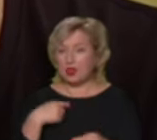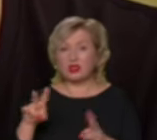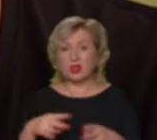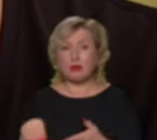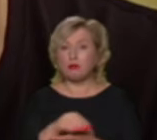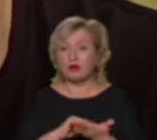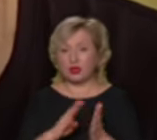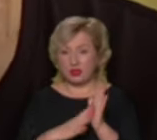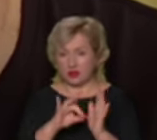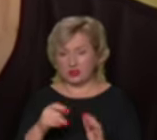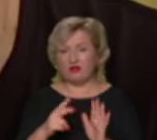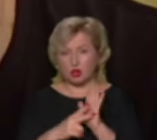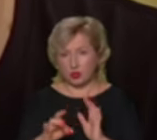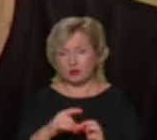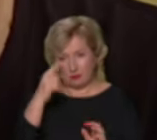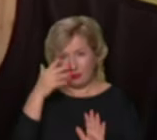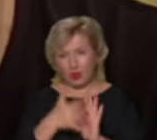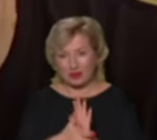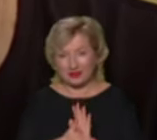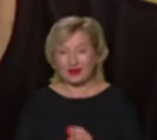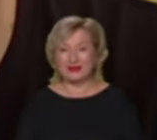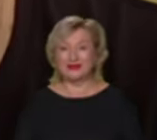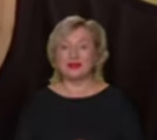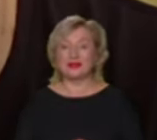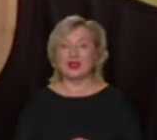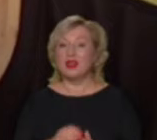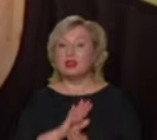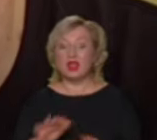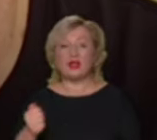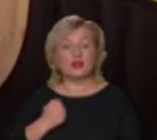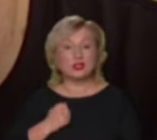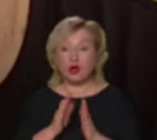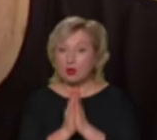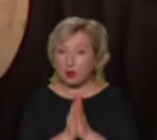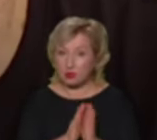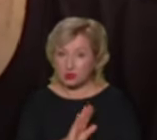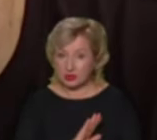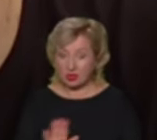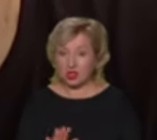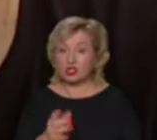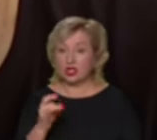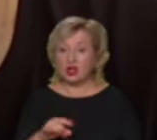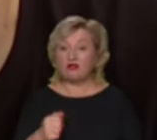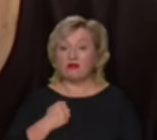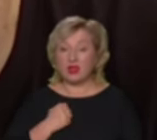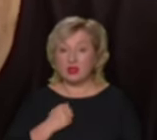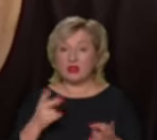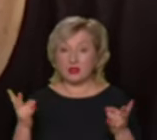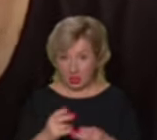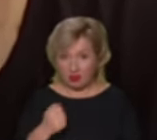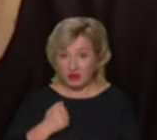9 раз, я з 8-го нормально понімаю. Так от, не військові попросили. Ще раз наголошую, війна треба